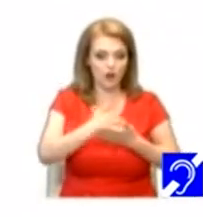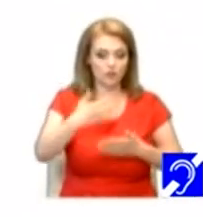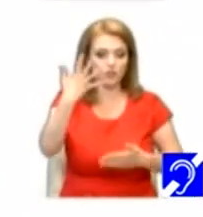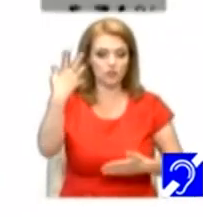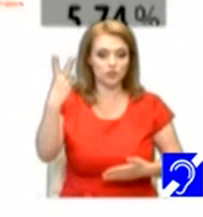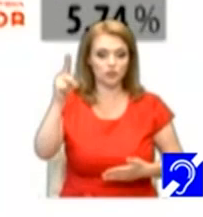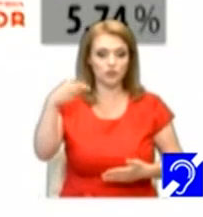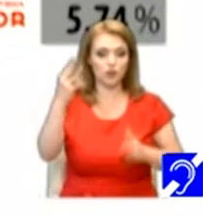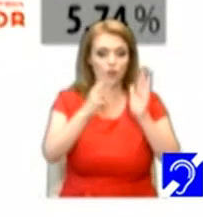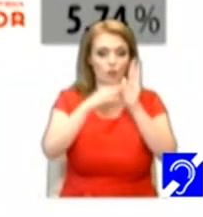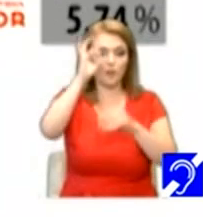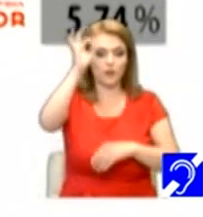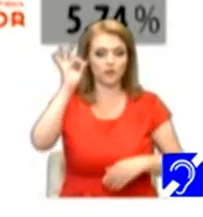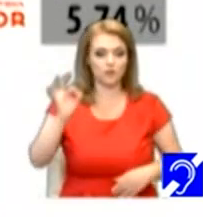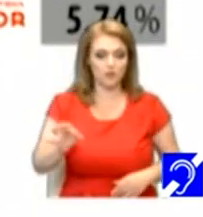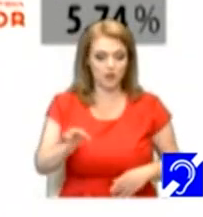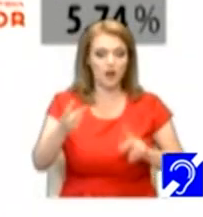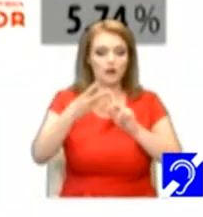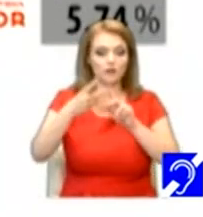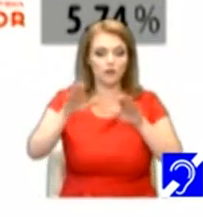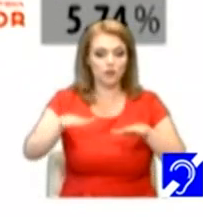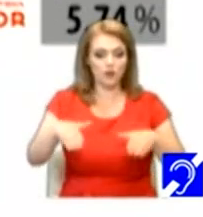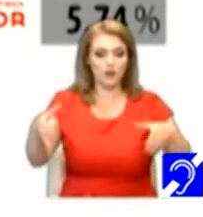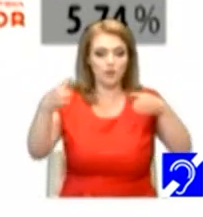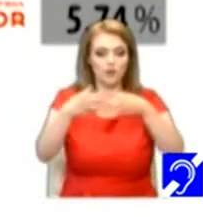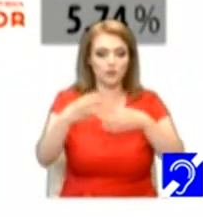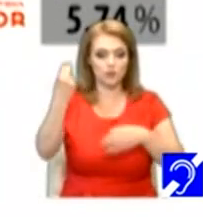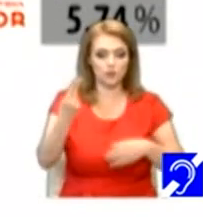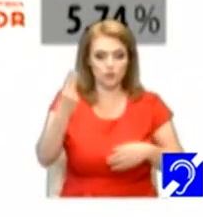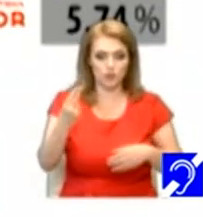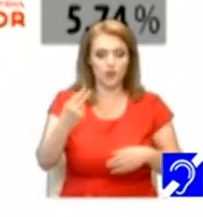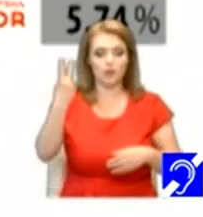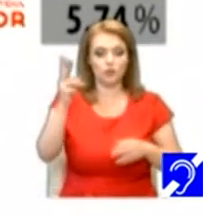52,80% din voturi. Blocul electoral al comuniștilor și socialiștilor